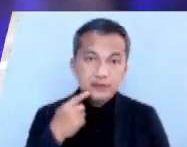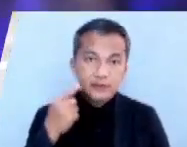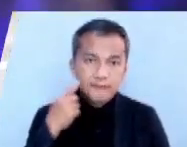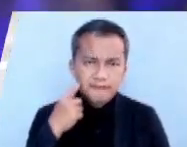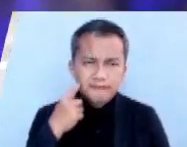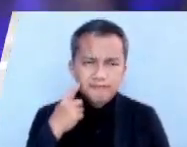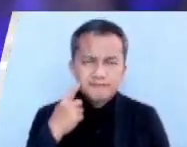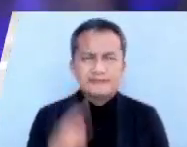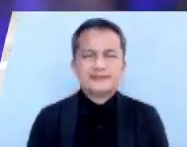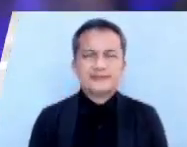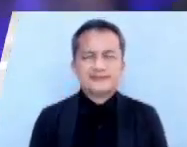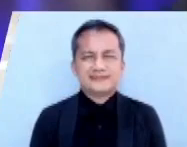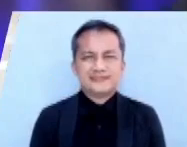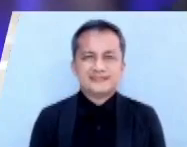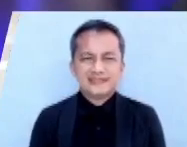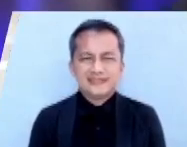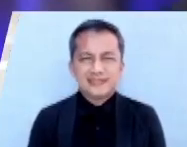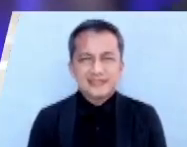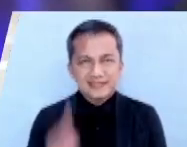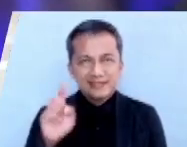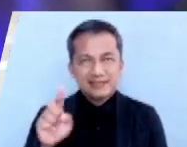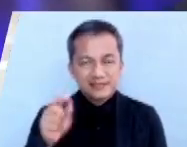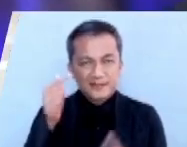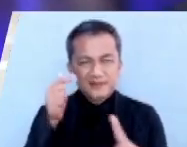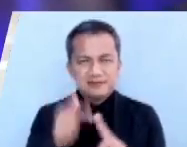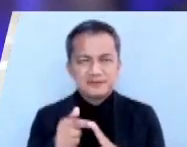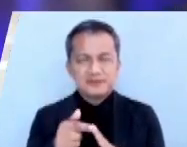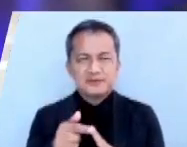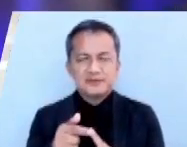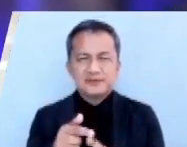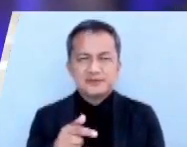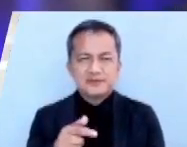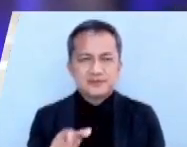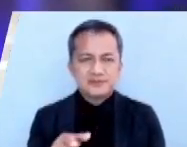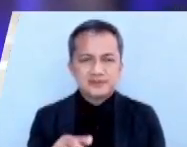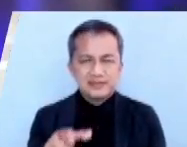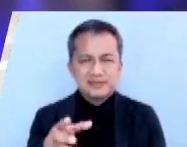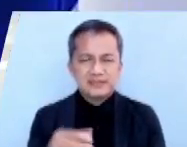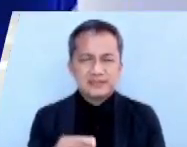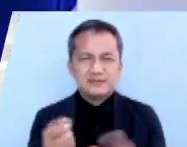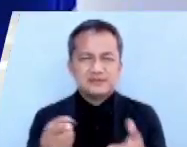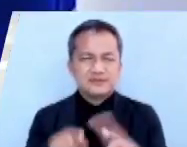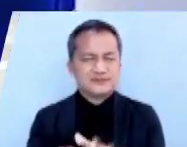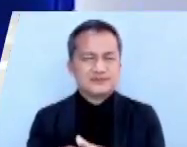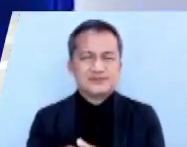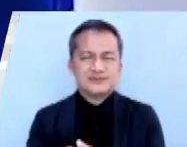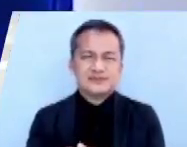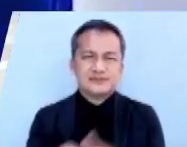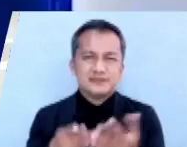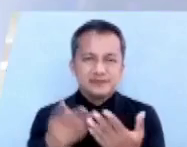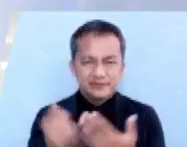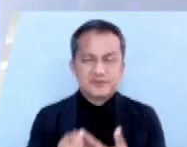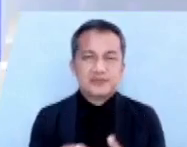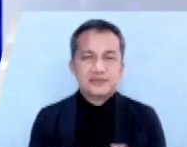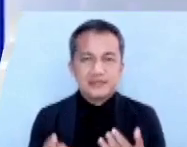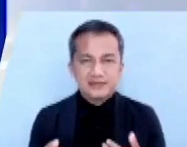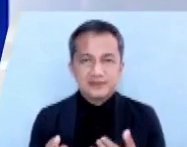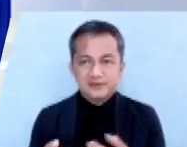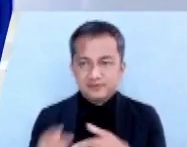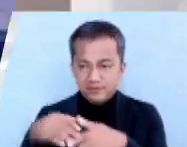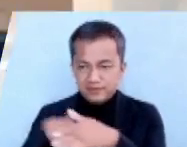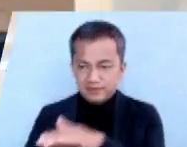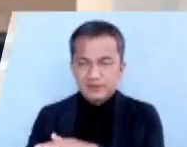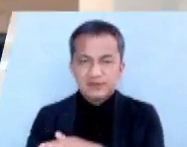sa mga goal po namin is inclusion po dito sa aming project. Sa ngayon ay sumalang na for testing ang